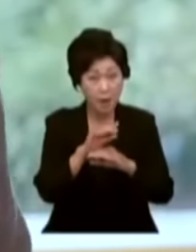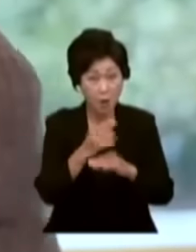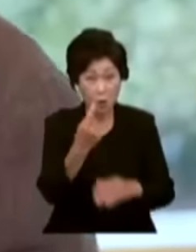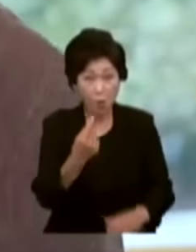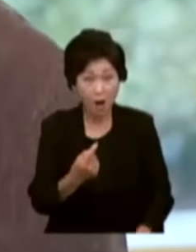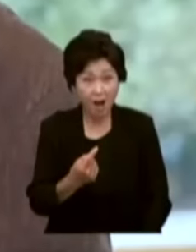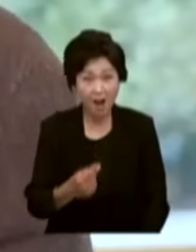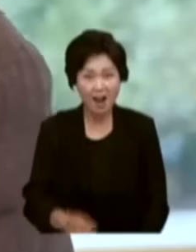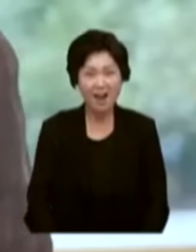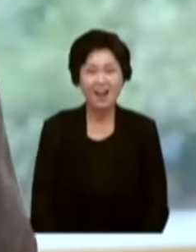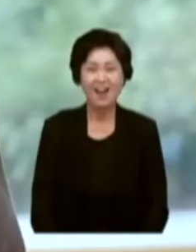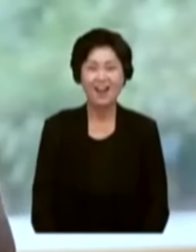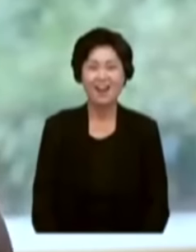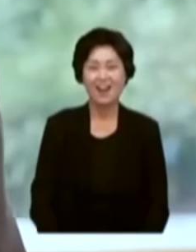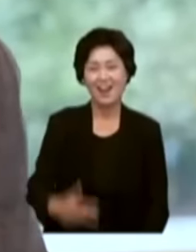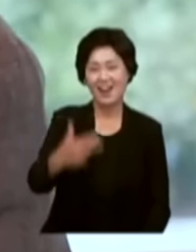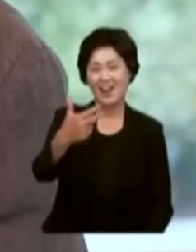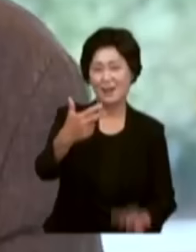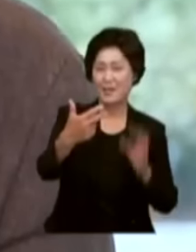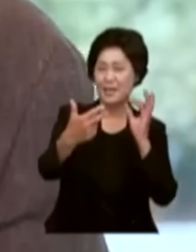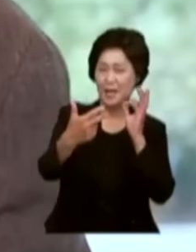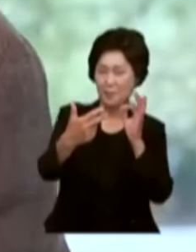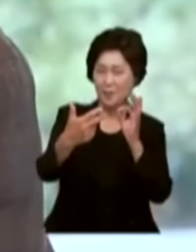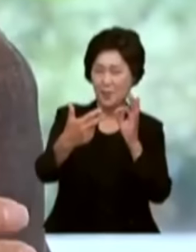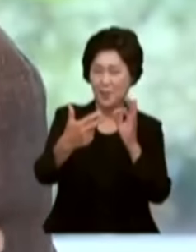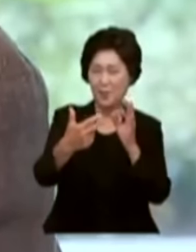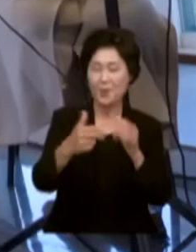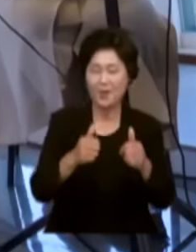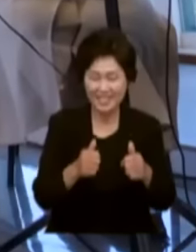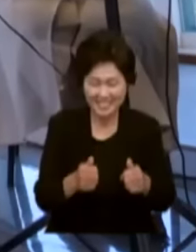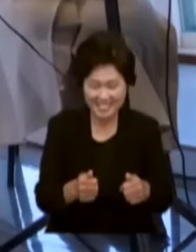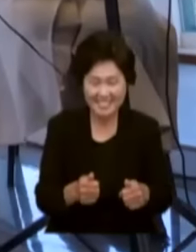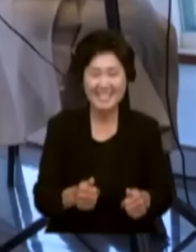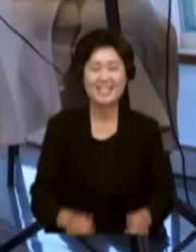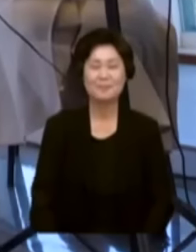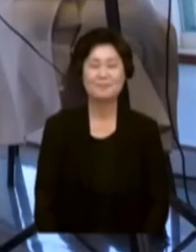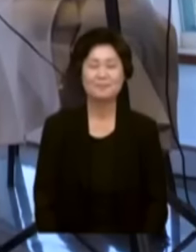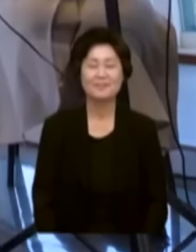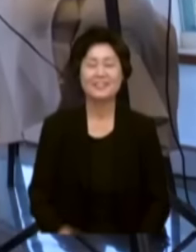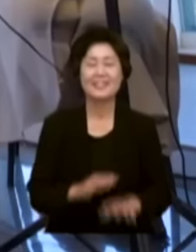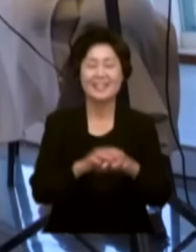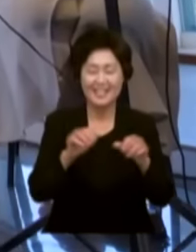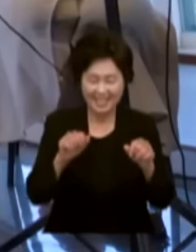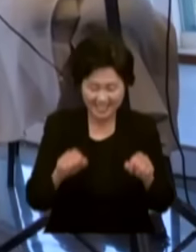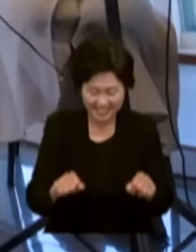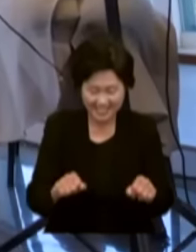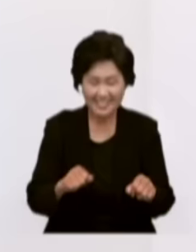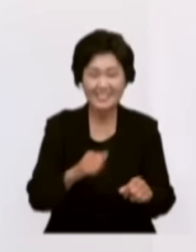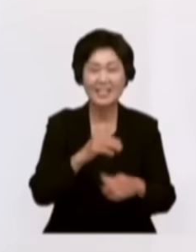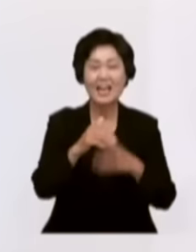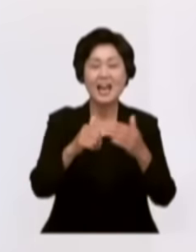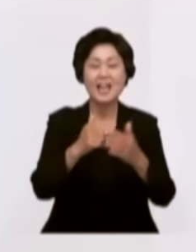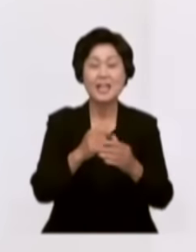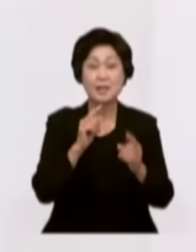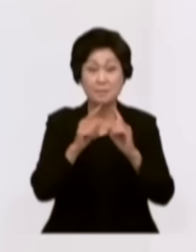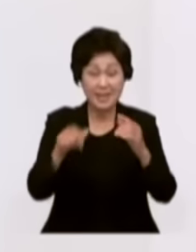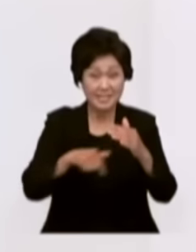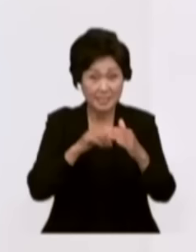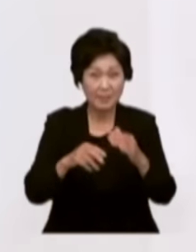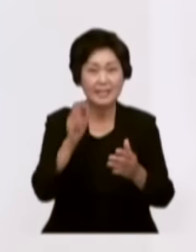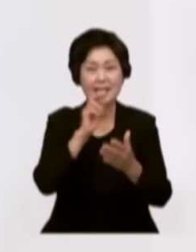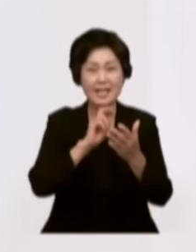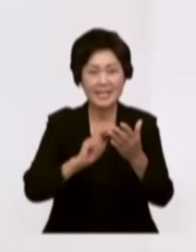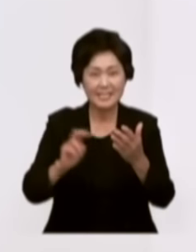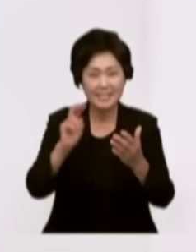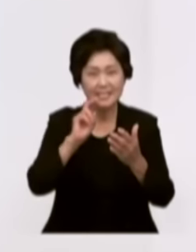아무거나 보세요. 네. MC니까 보시고 우리 CTS 가족들을 위해서 인사 좀 하세요. 네. 자 안녕하세요. 늘 하나님 말씀 안에 살고 찬양을 부르며